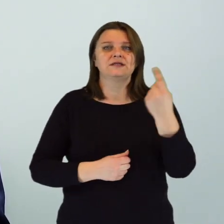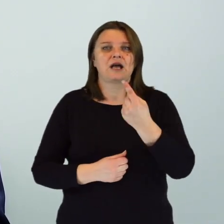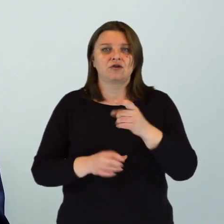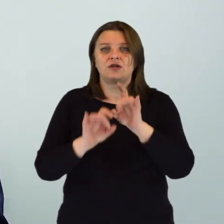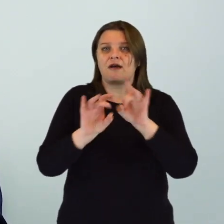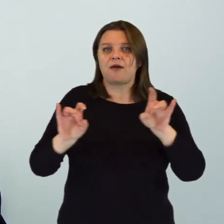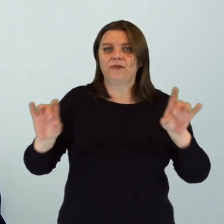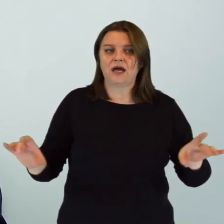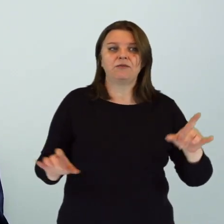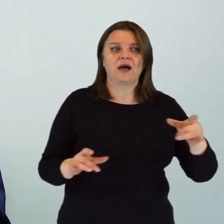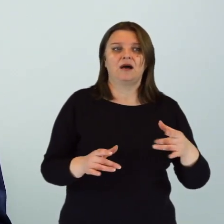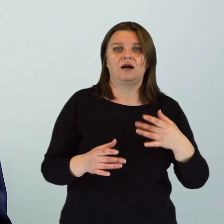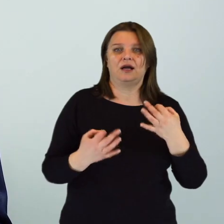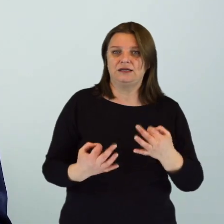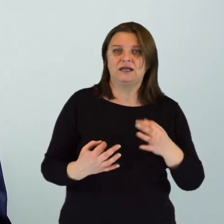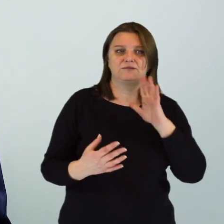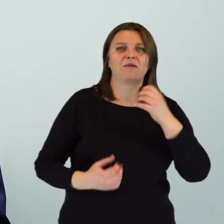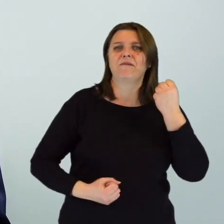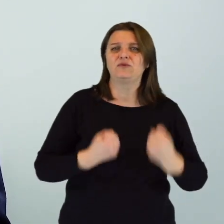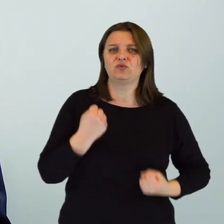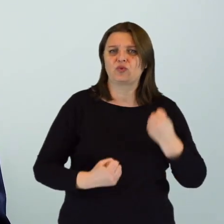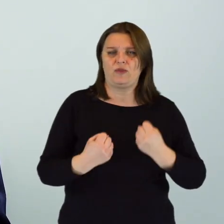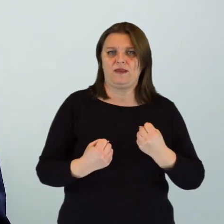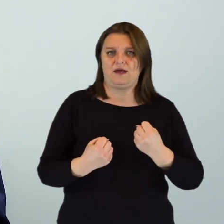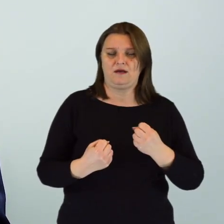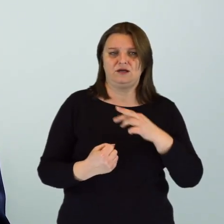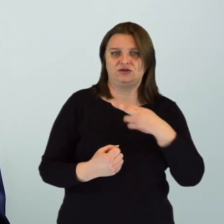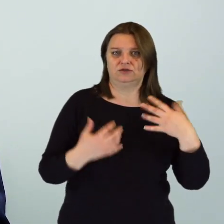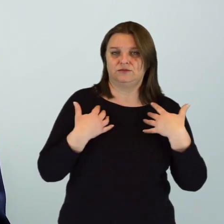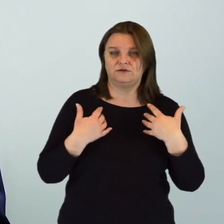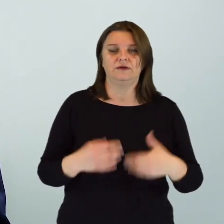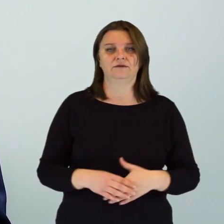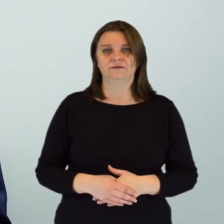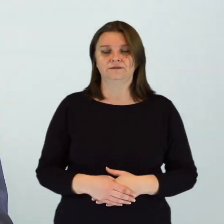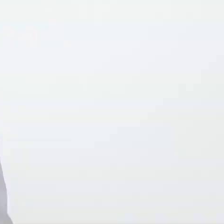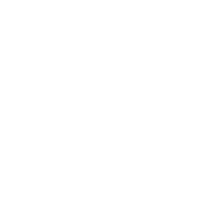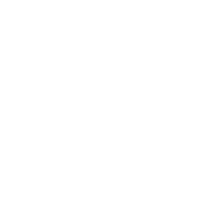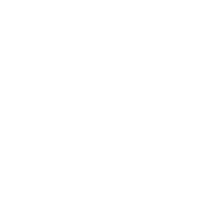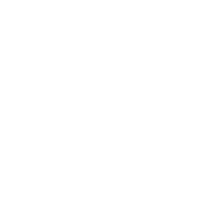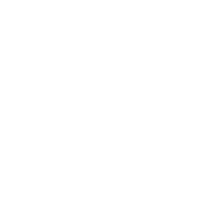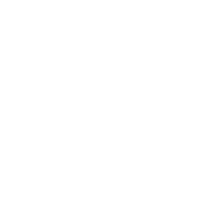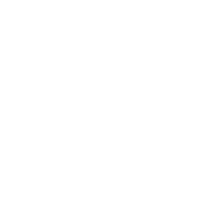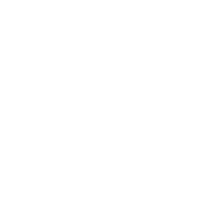powodu zagrożenia epidemią przeżywają naprawdę bardzo, bardzo trudne rzeczy.